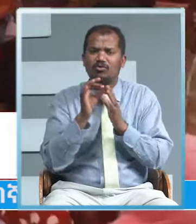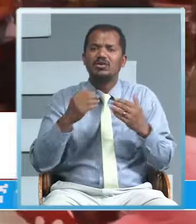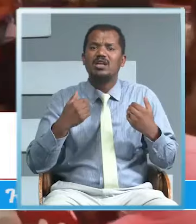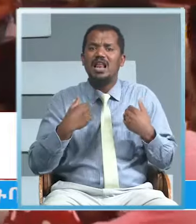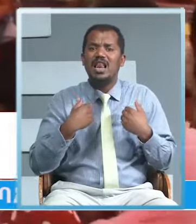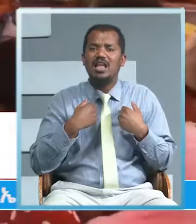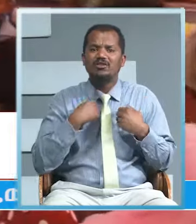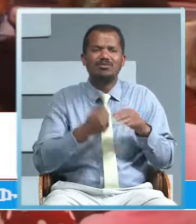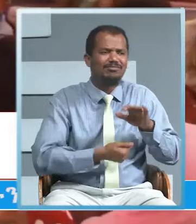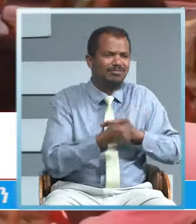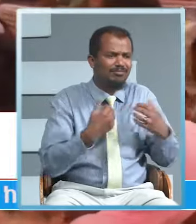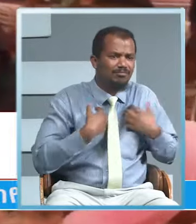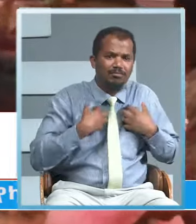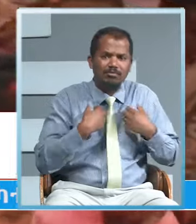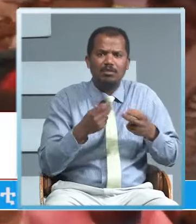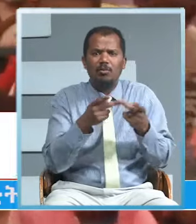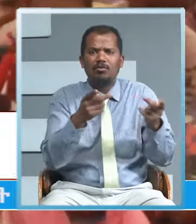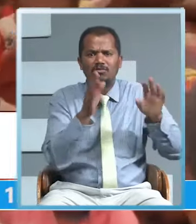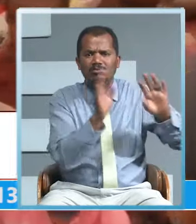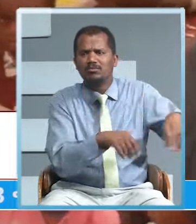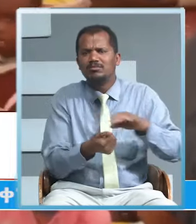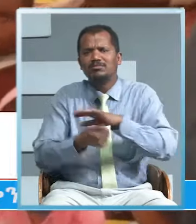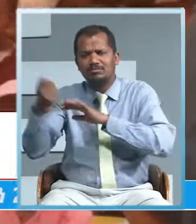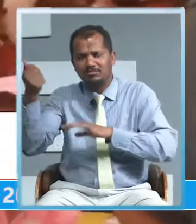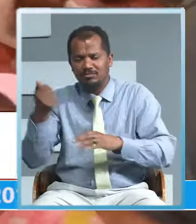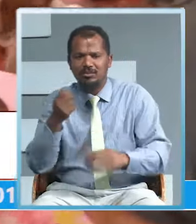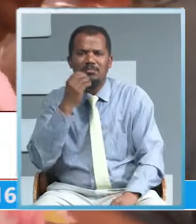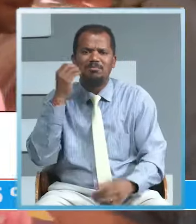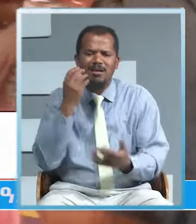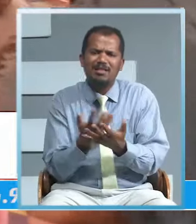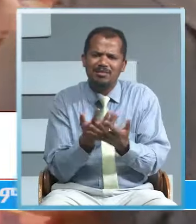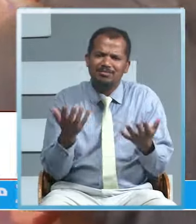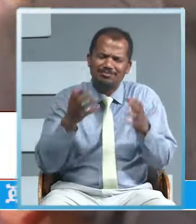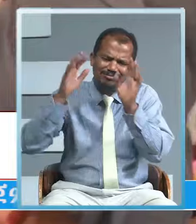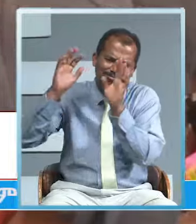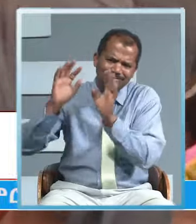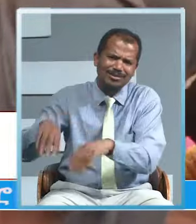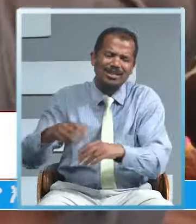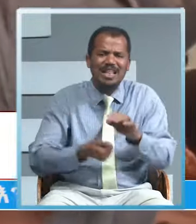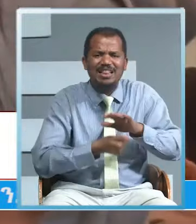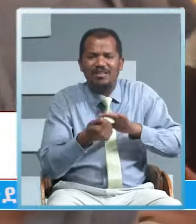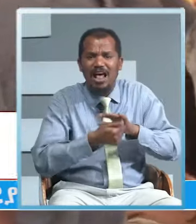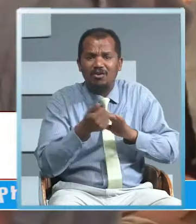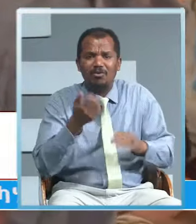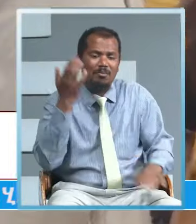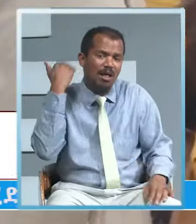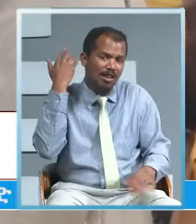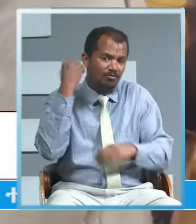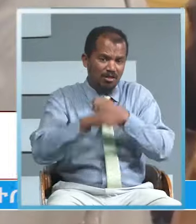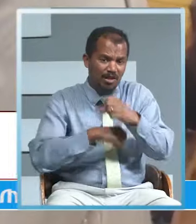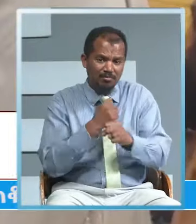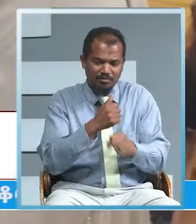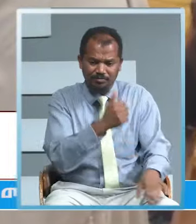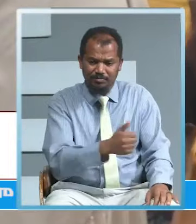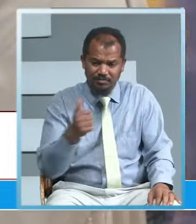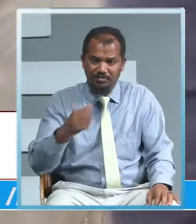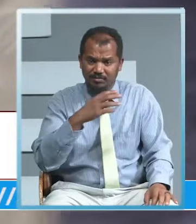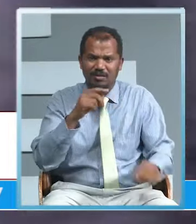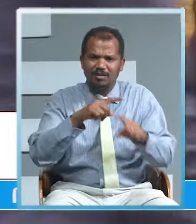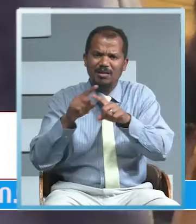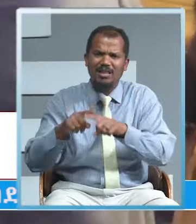ደግሞ ጥቃቱን በመሸሽ ከቀያቸው መፈናቀላቸው ይታወቃል። ቤት ንብረታቸውን ትተው የተፈናቀሉ ሰዎች ባለፉት አመታት በአዲስ